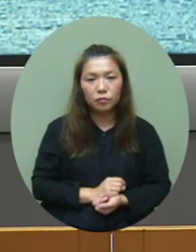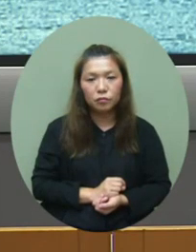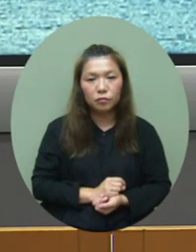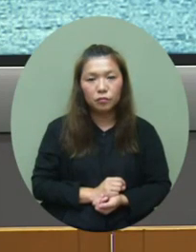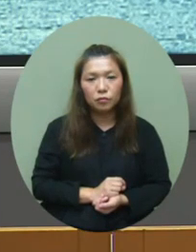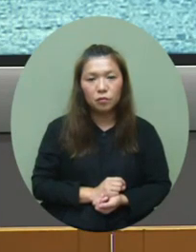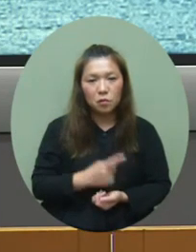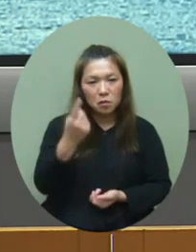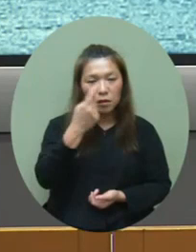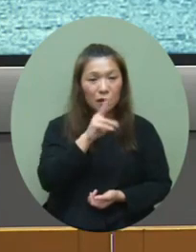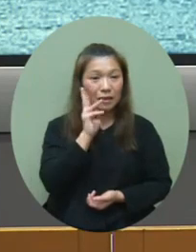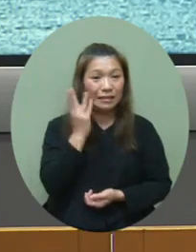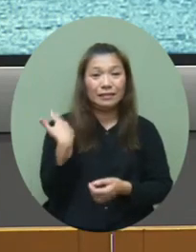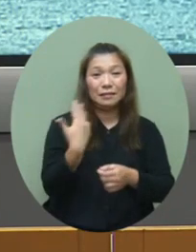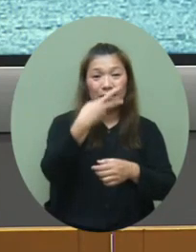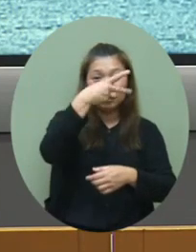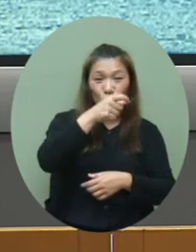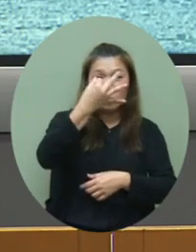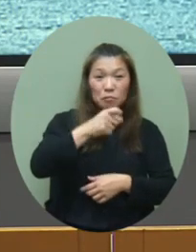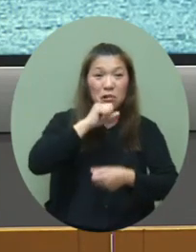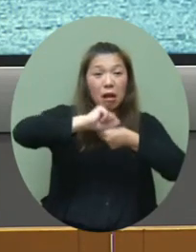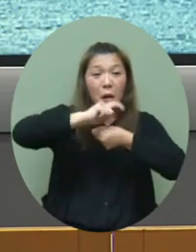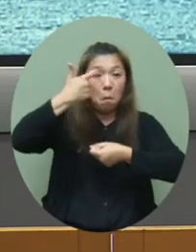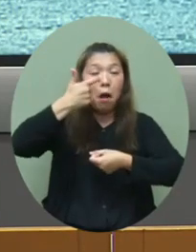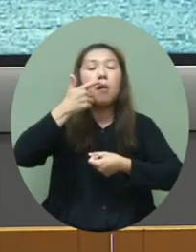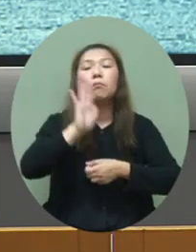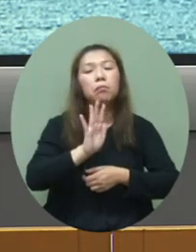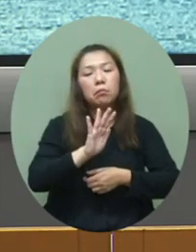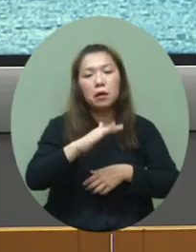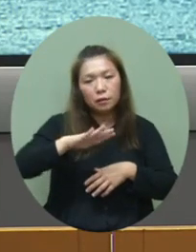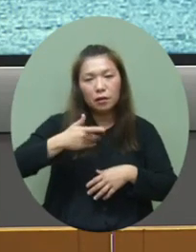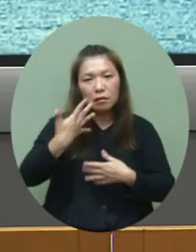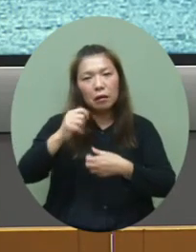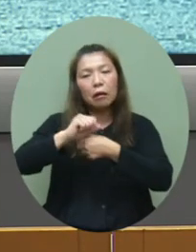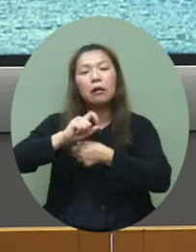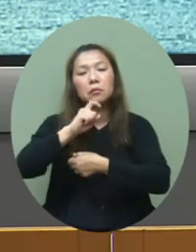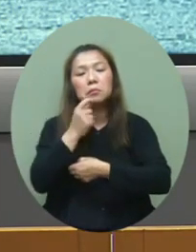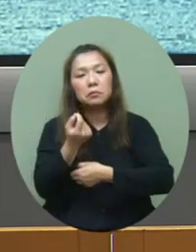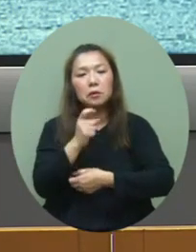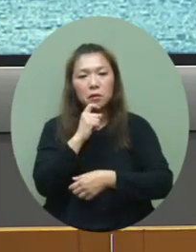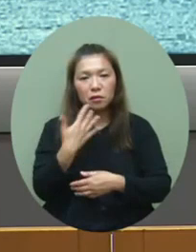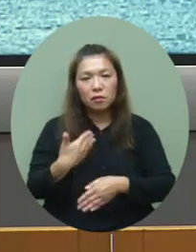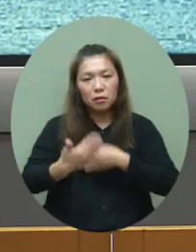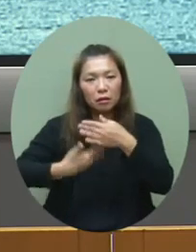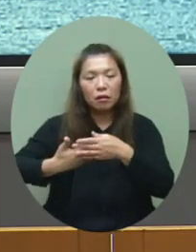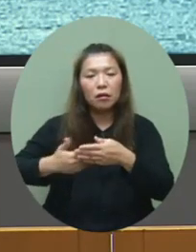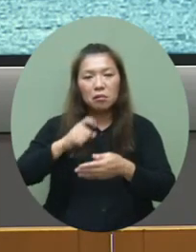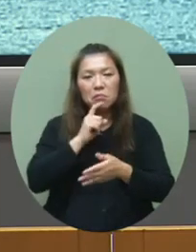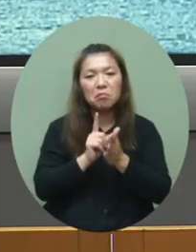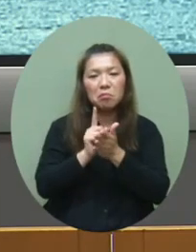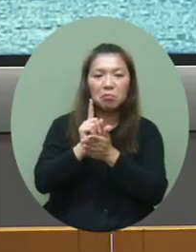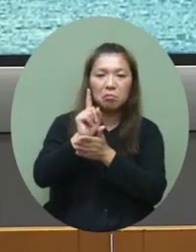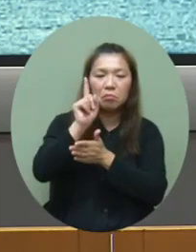像第五波二三月嗰時上升的速度咁快啦，咁但係我哋都觀察到，其實嗰個趨勢一直都是慢慢向上